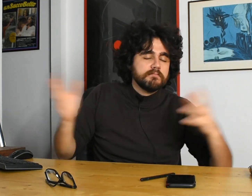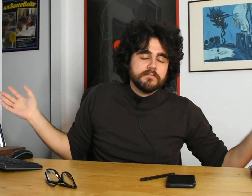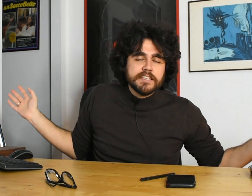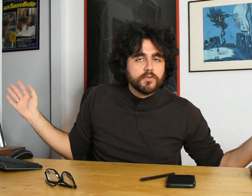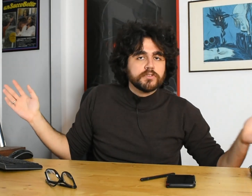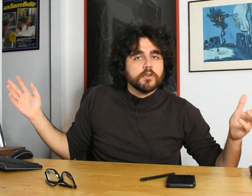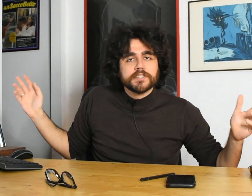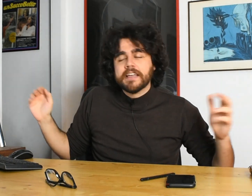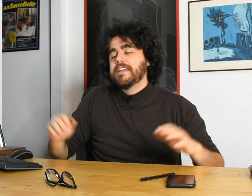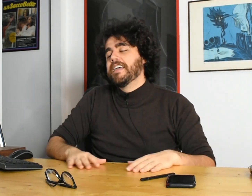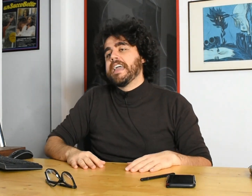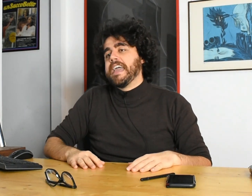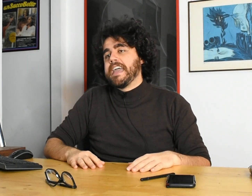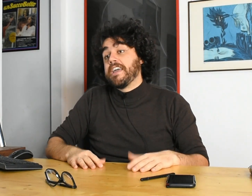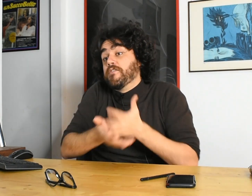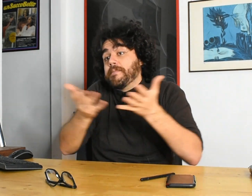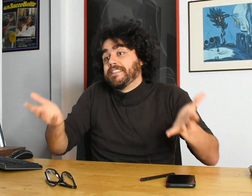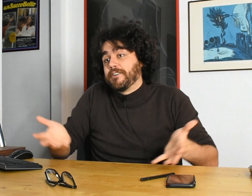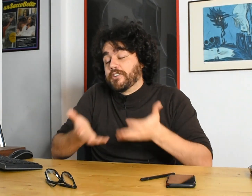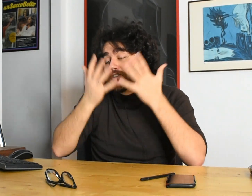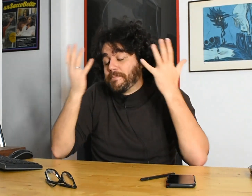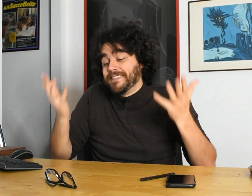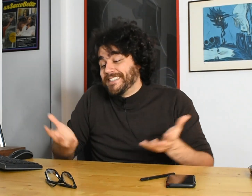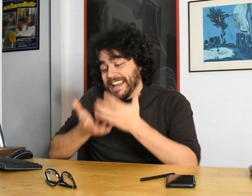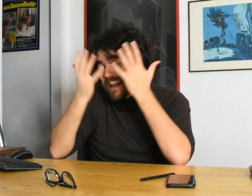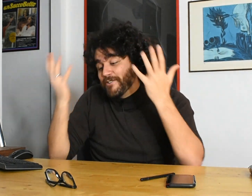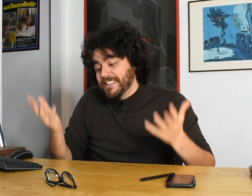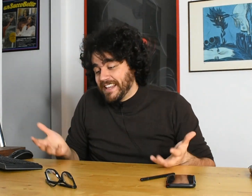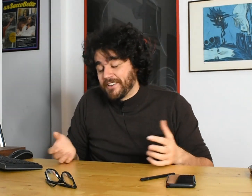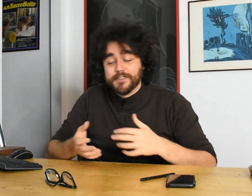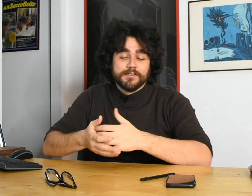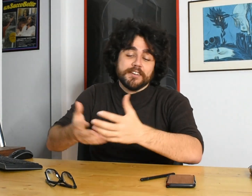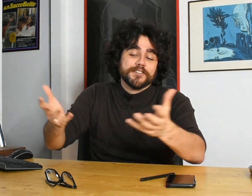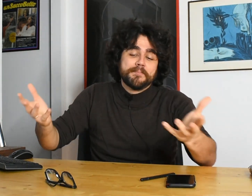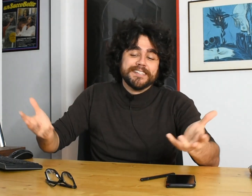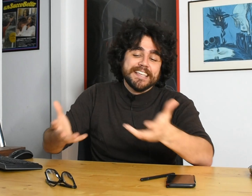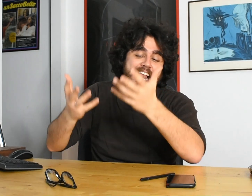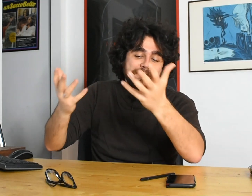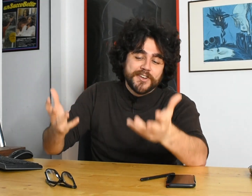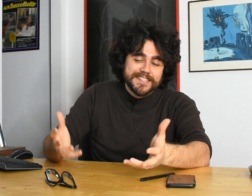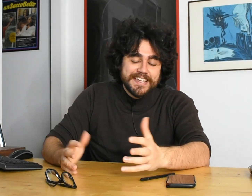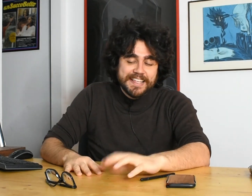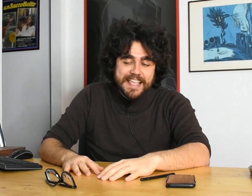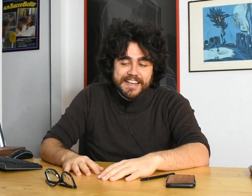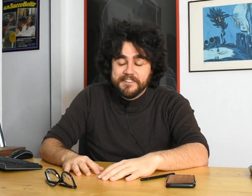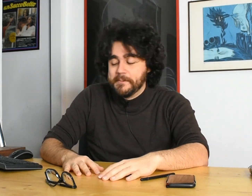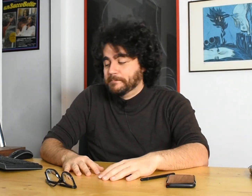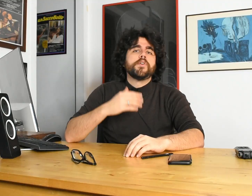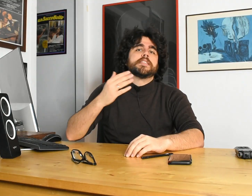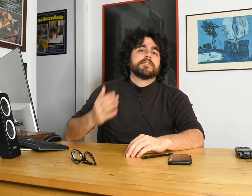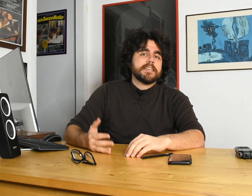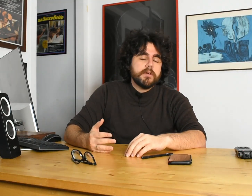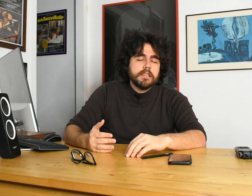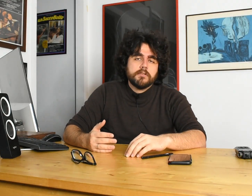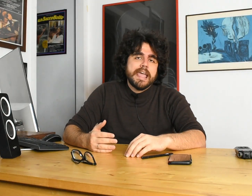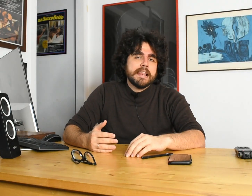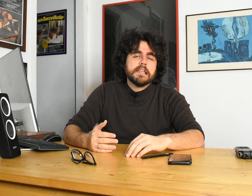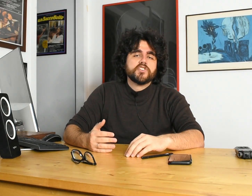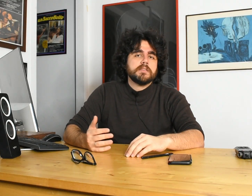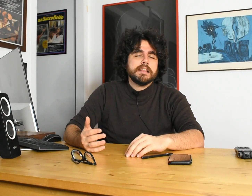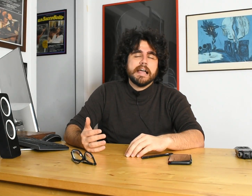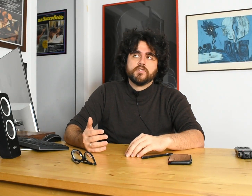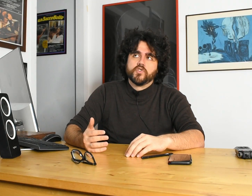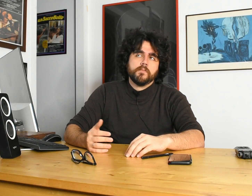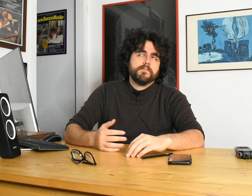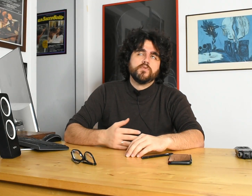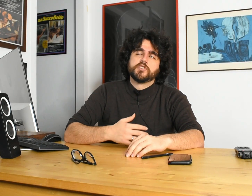così disgustosa. E ovviamente cosa penseranno gli italiani, cosa penserà la maggioranza degli italiani, vabbè. Quindi questa qui non è la